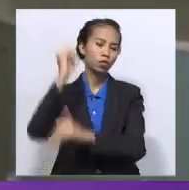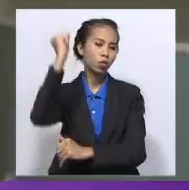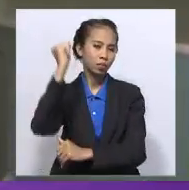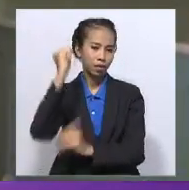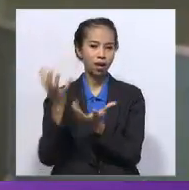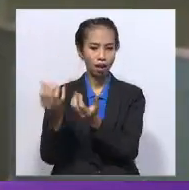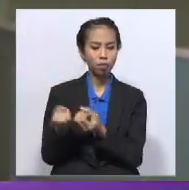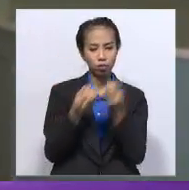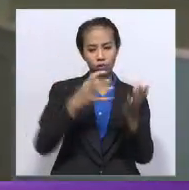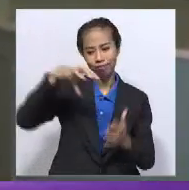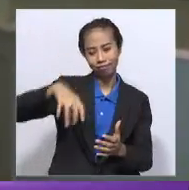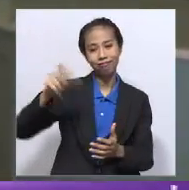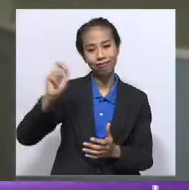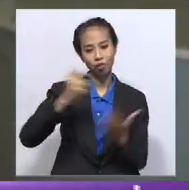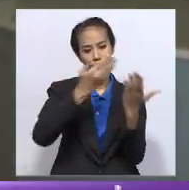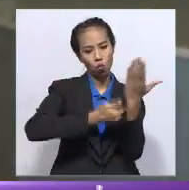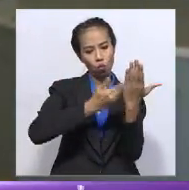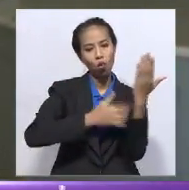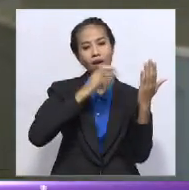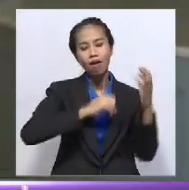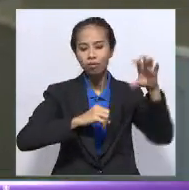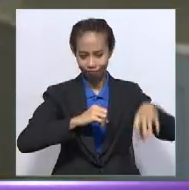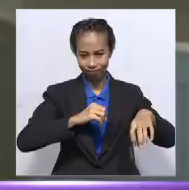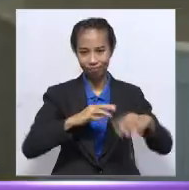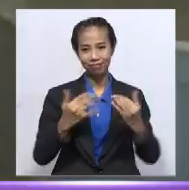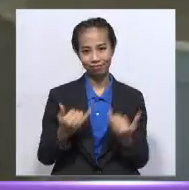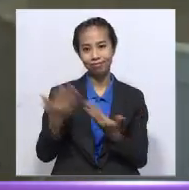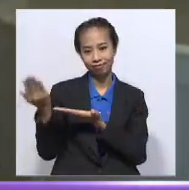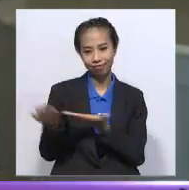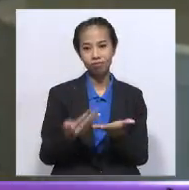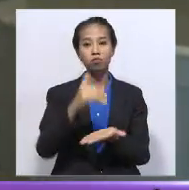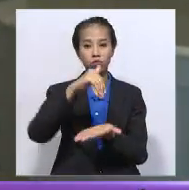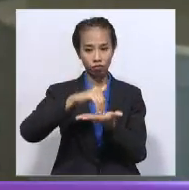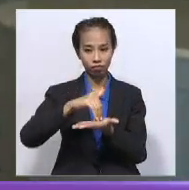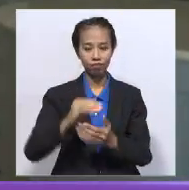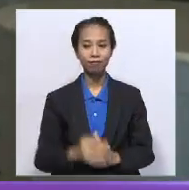สนามหลวงและกองสลากเก่านะครับช่วงนี้กลับไปที่คุณสถานุและคุณศิริลักษณ์ครับ